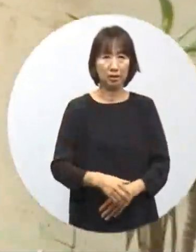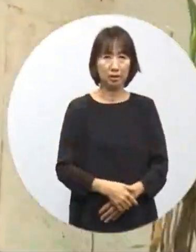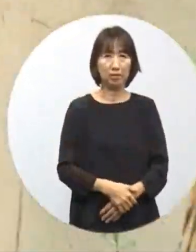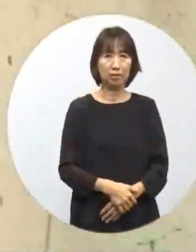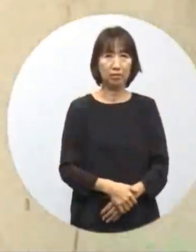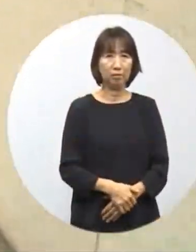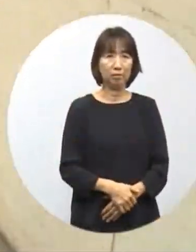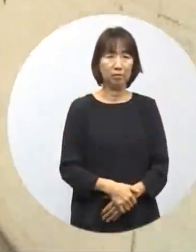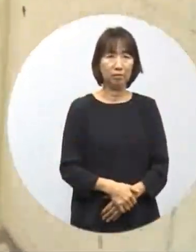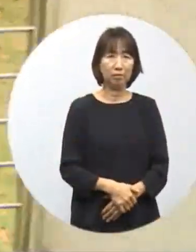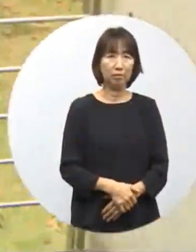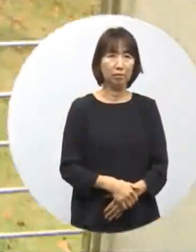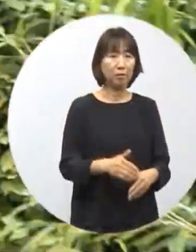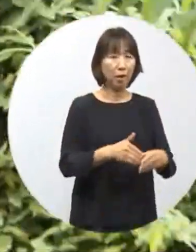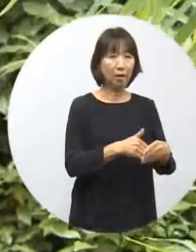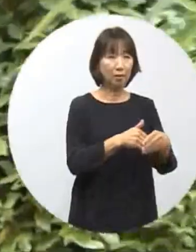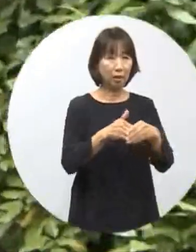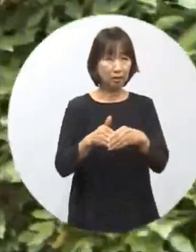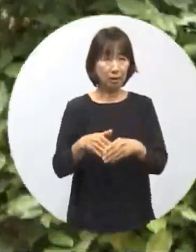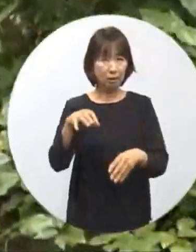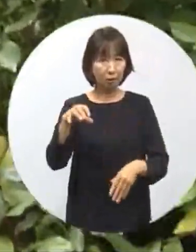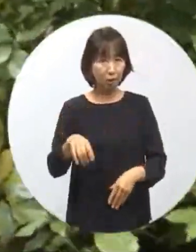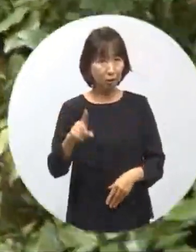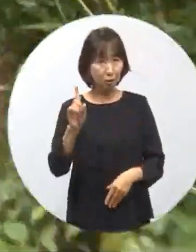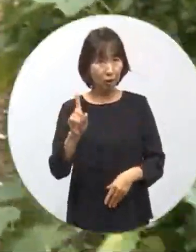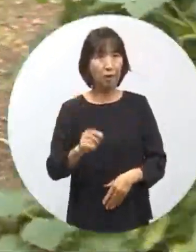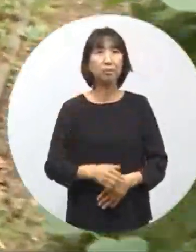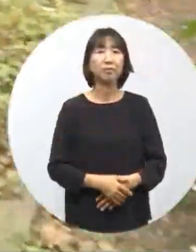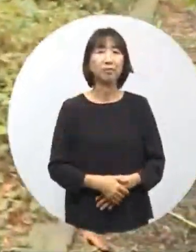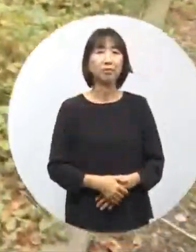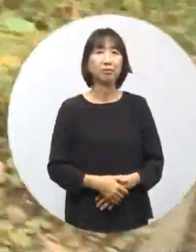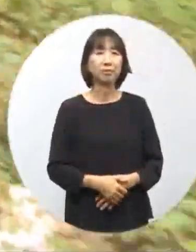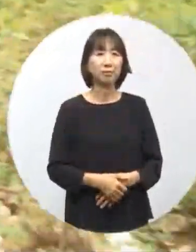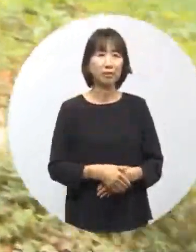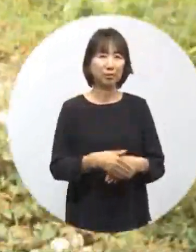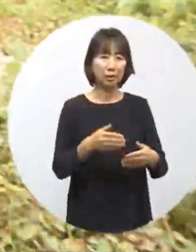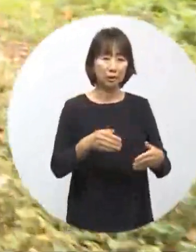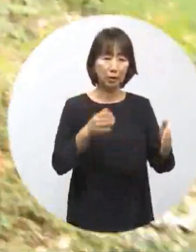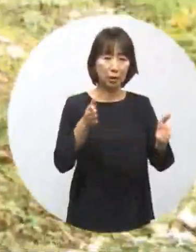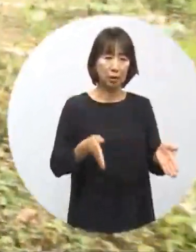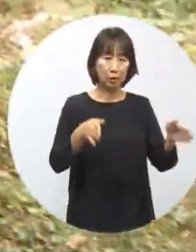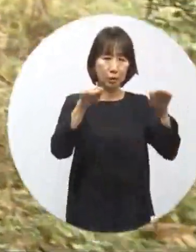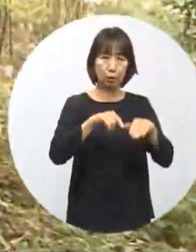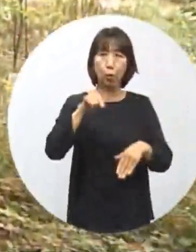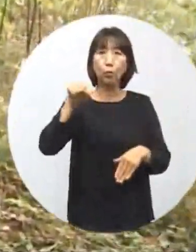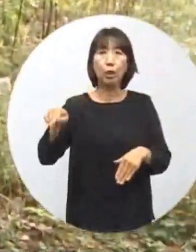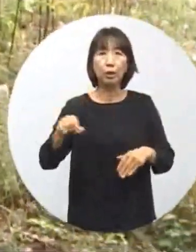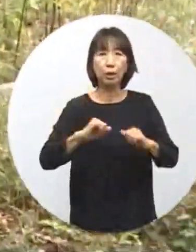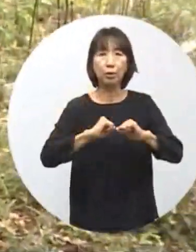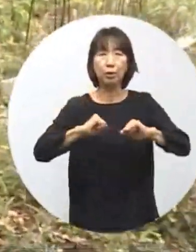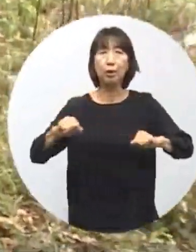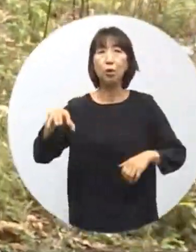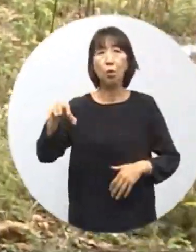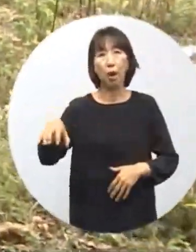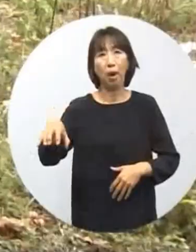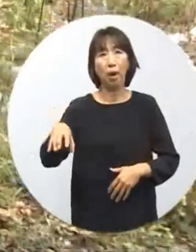と藤川さんに案内されたのは、美術館の裏手にある広場なんですが、